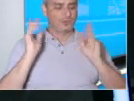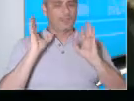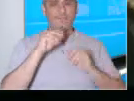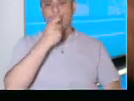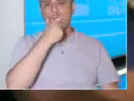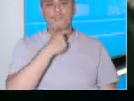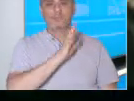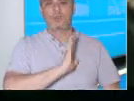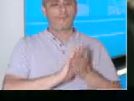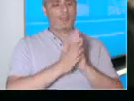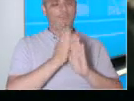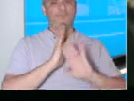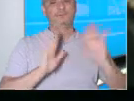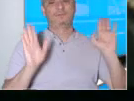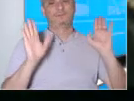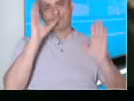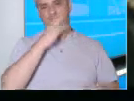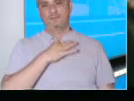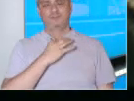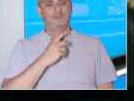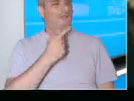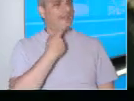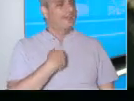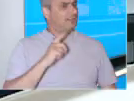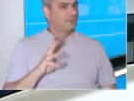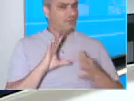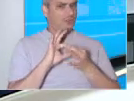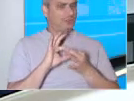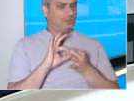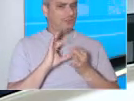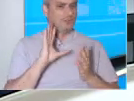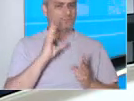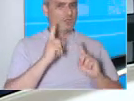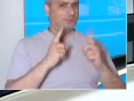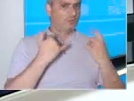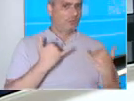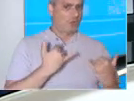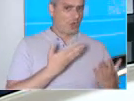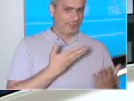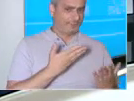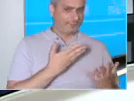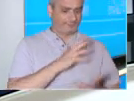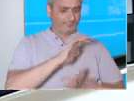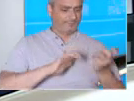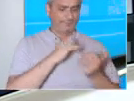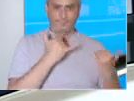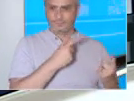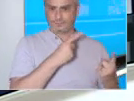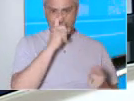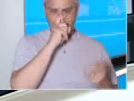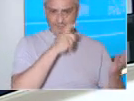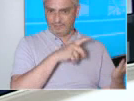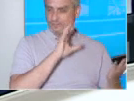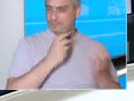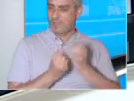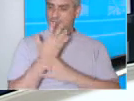עבאס, נקודה. זה המוטו. תגיד, יש קשר בין מה שקורה ההתפרעויות עכשיו ביפו